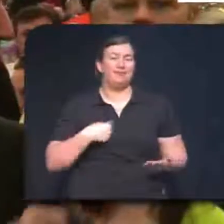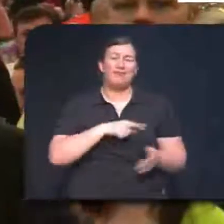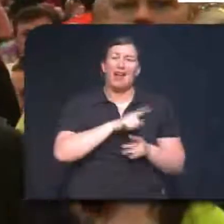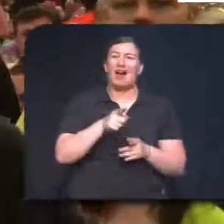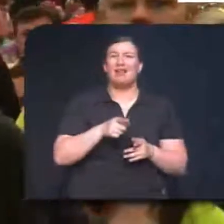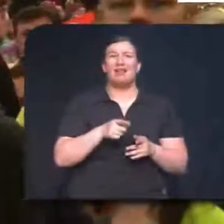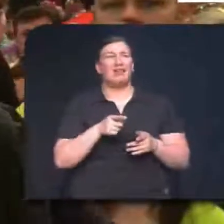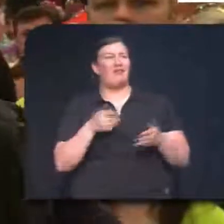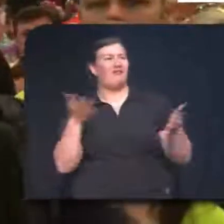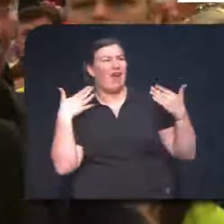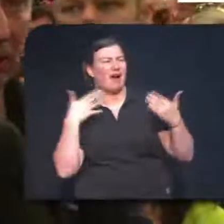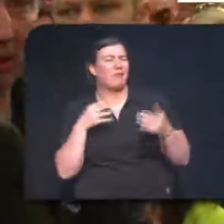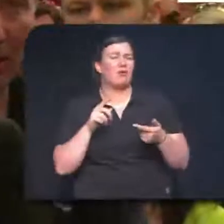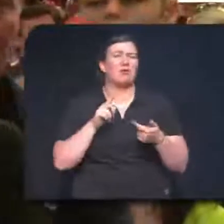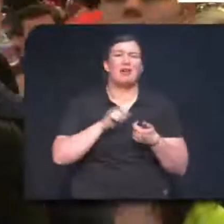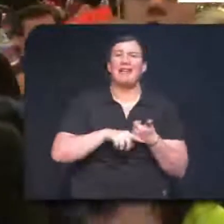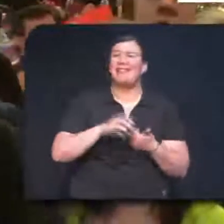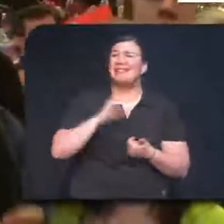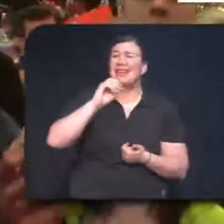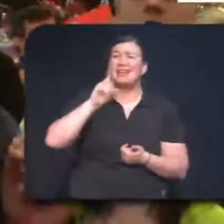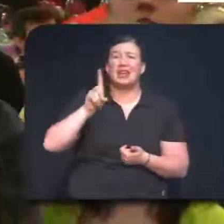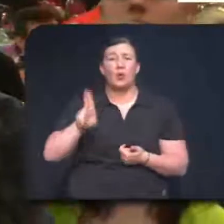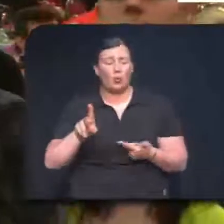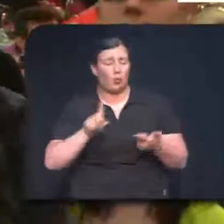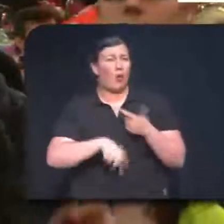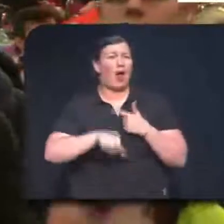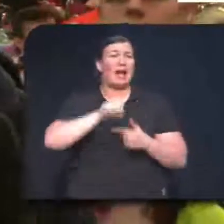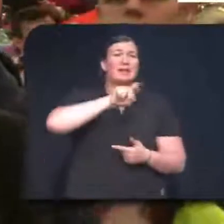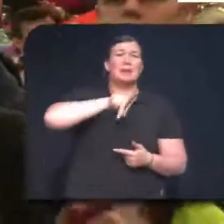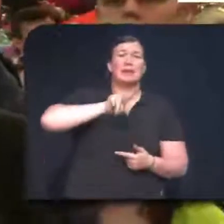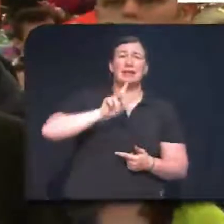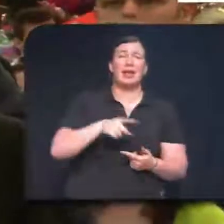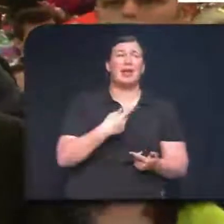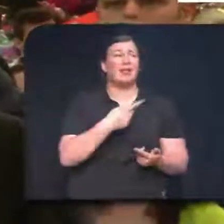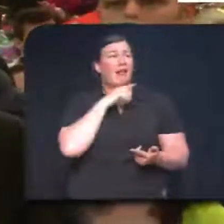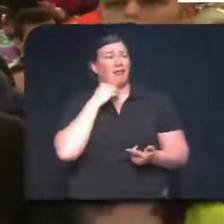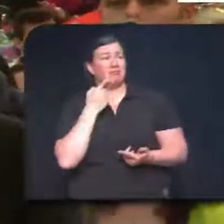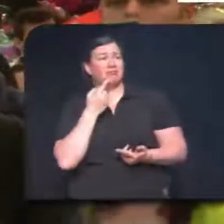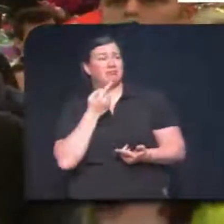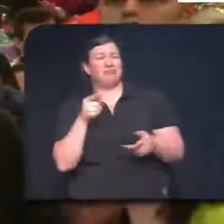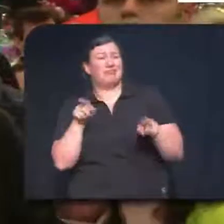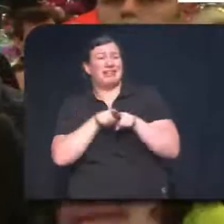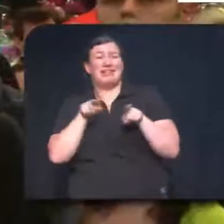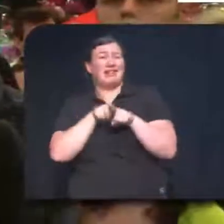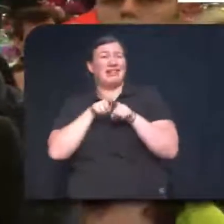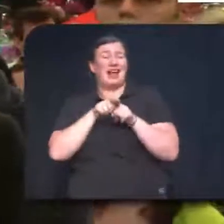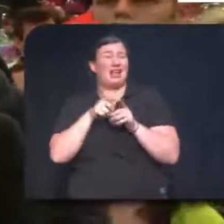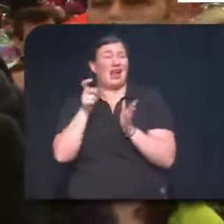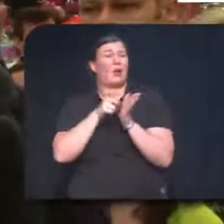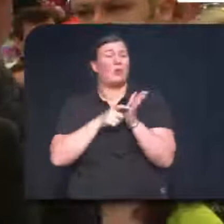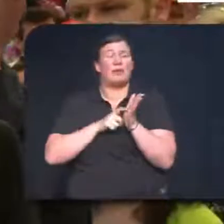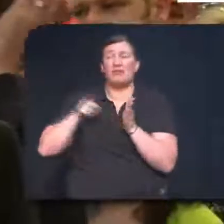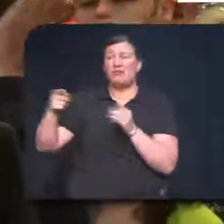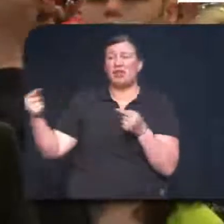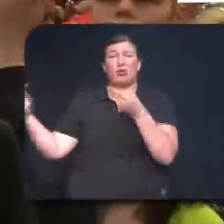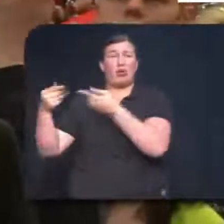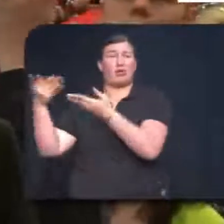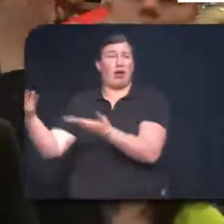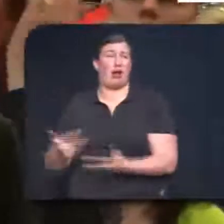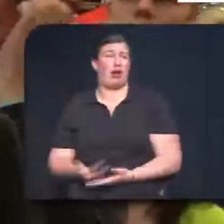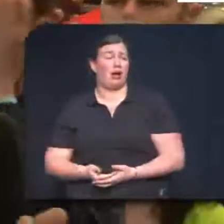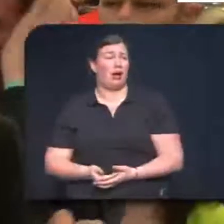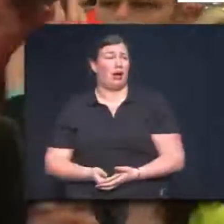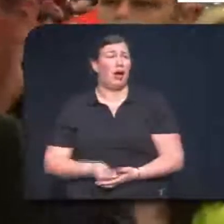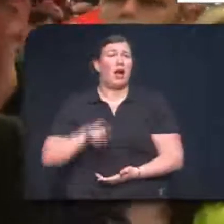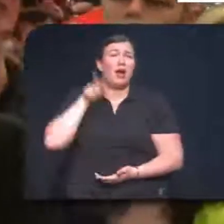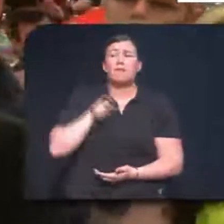und SPD die wir uns seitdem anhören müssen ist genau das was hier aus der kontra Reihe gekommen ist wir müssten den Leuten doch in ihren Heimatländern